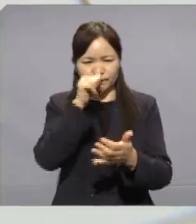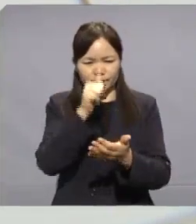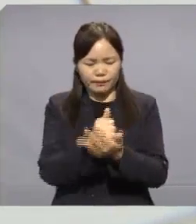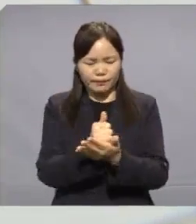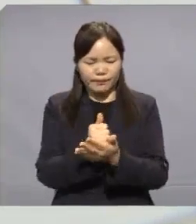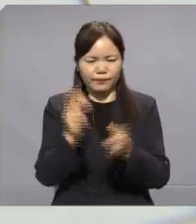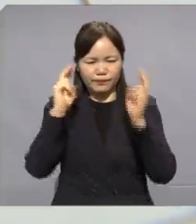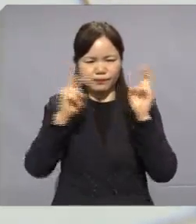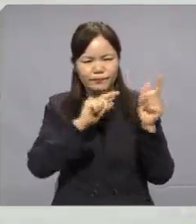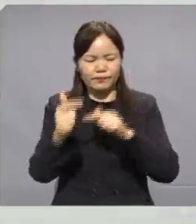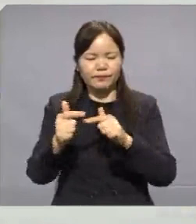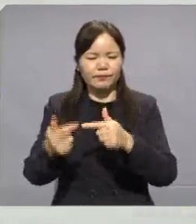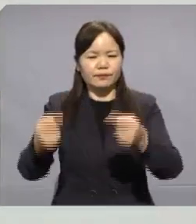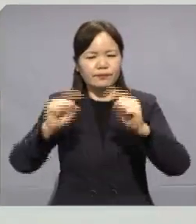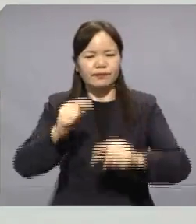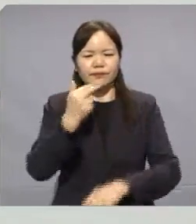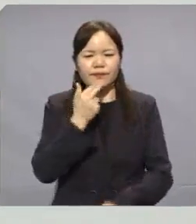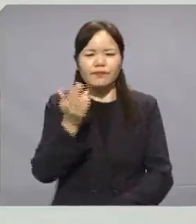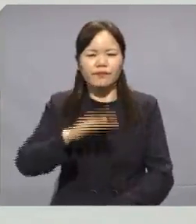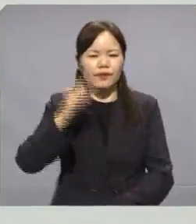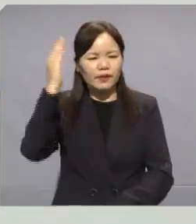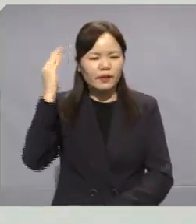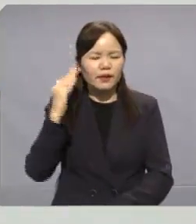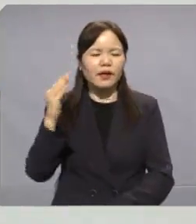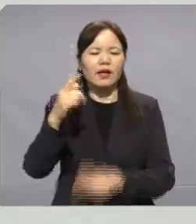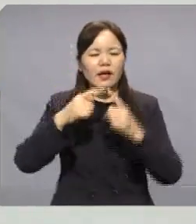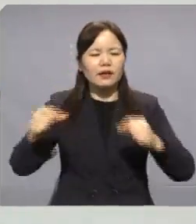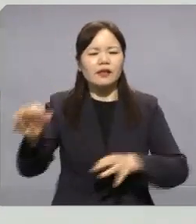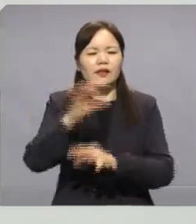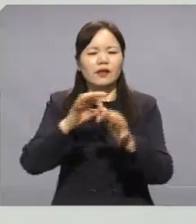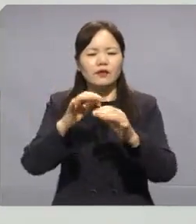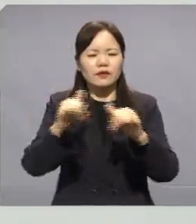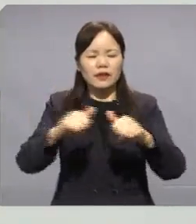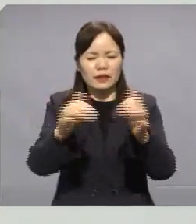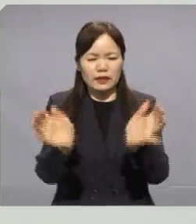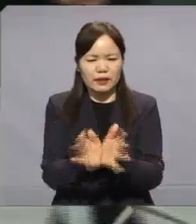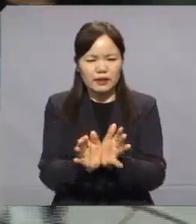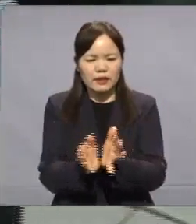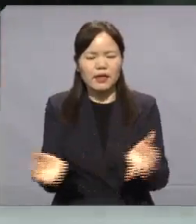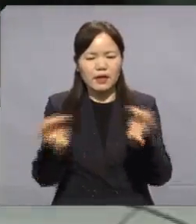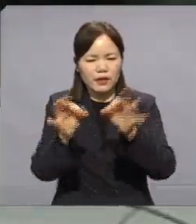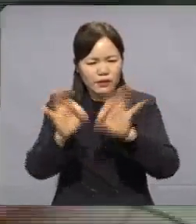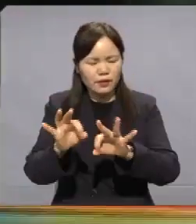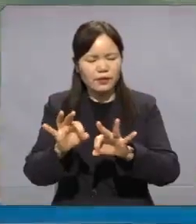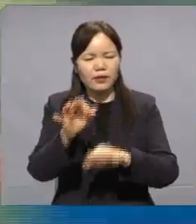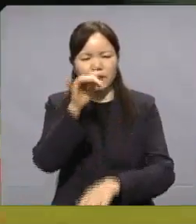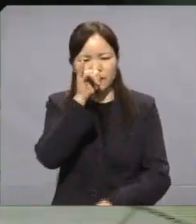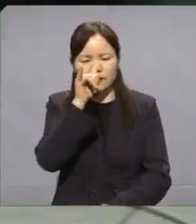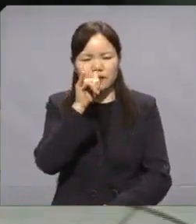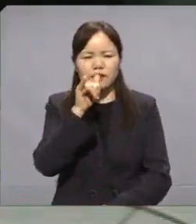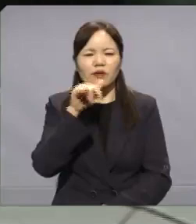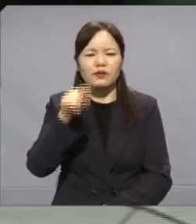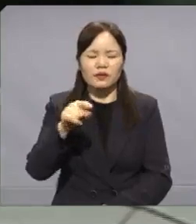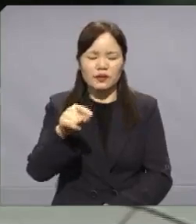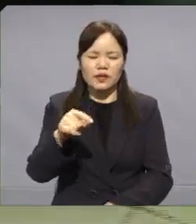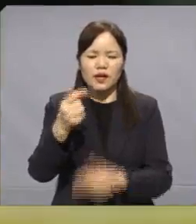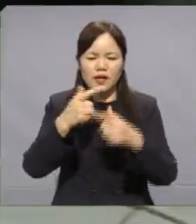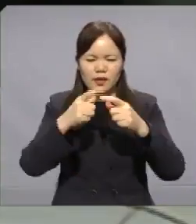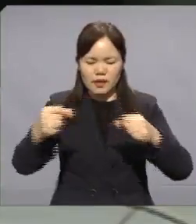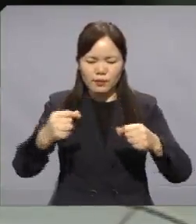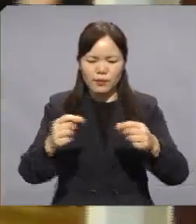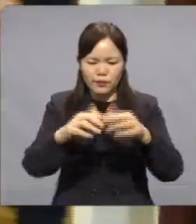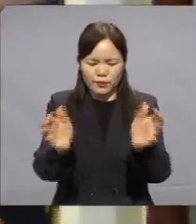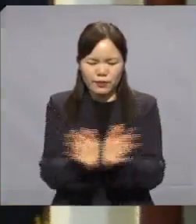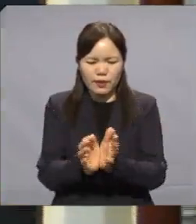불발됐지만 한일 경제인 단체가 공동 기금을 조성하는 방안이 전해집니다. 일본 단체엔 전범 기업도